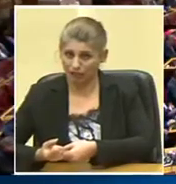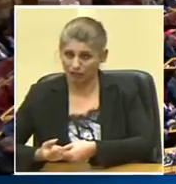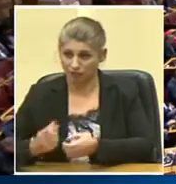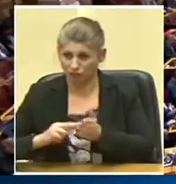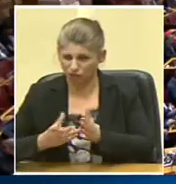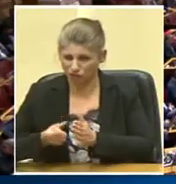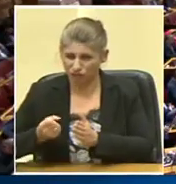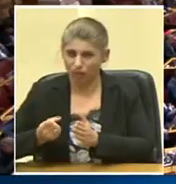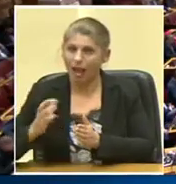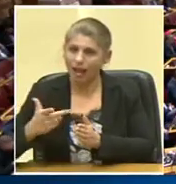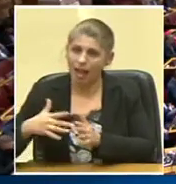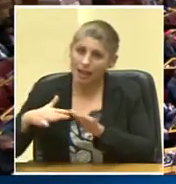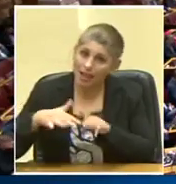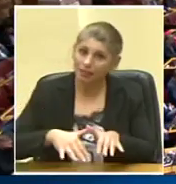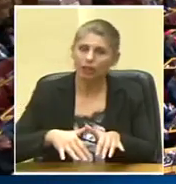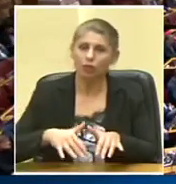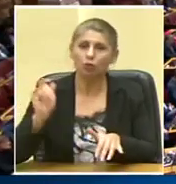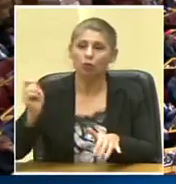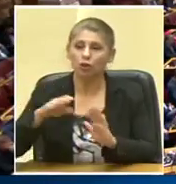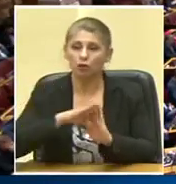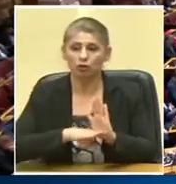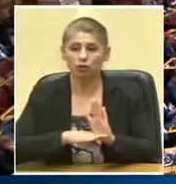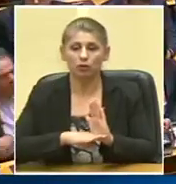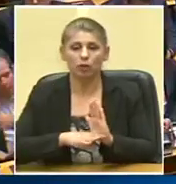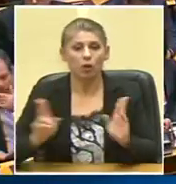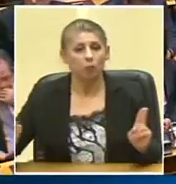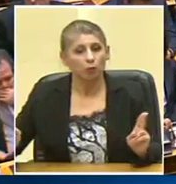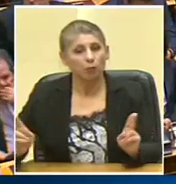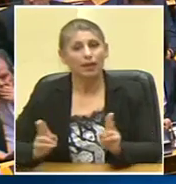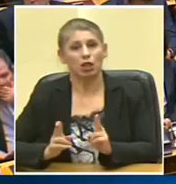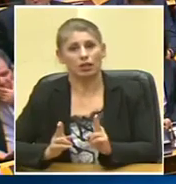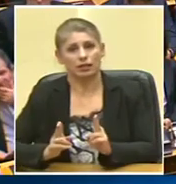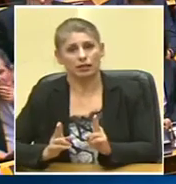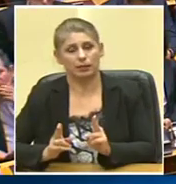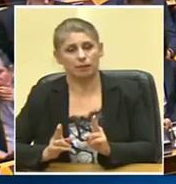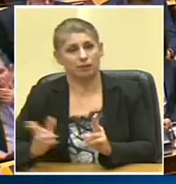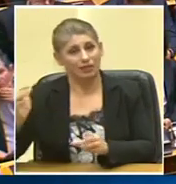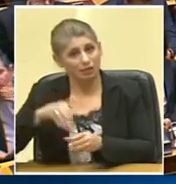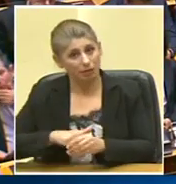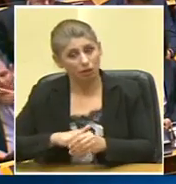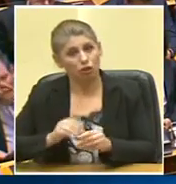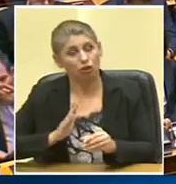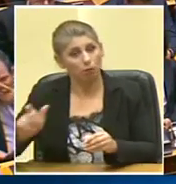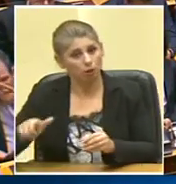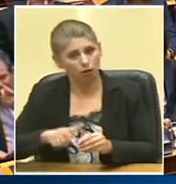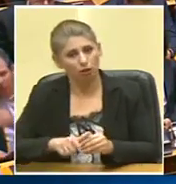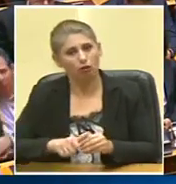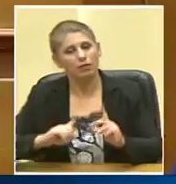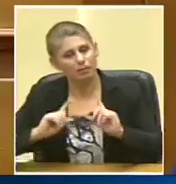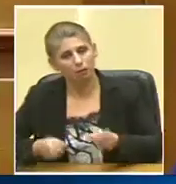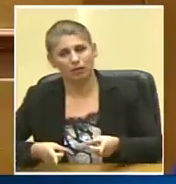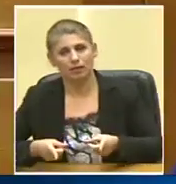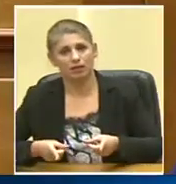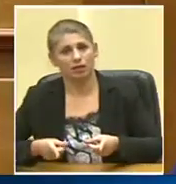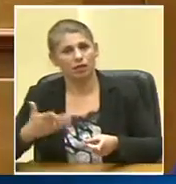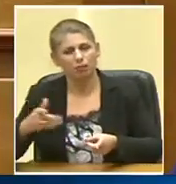ενός πολιτικού συστήματος που περιορίζει τη συμμετοχή των πολιτών στη λήψη των αποφάσεων,